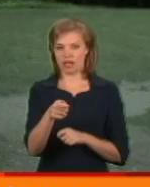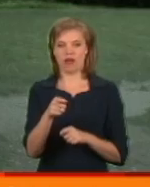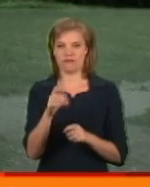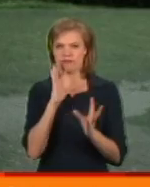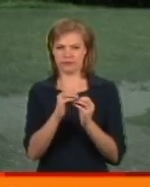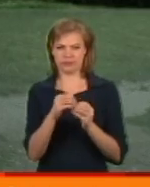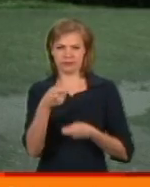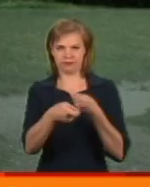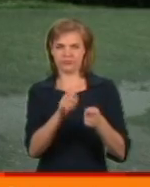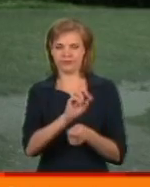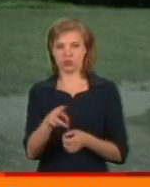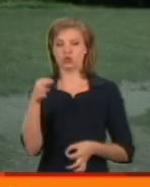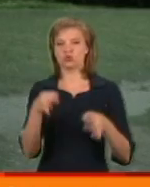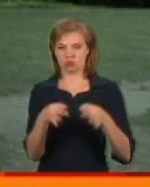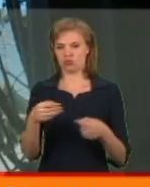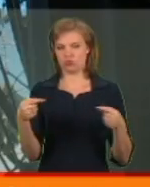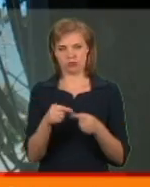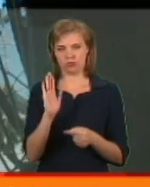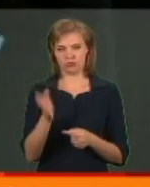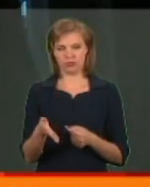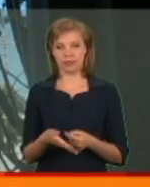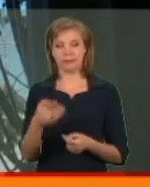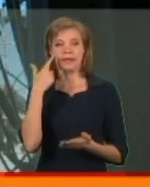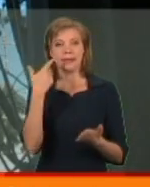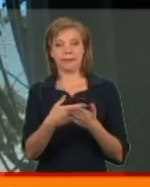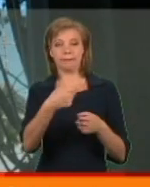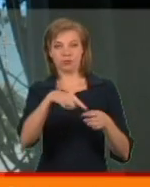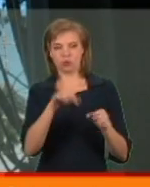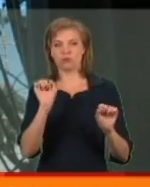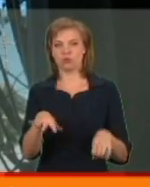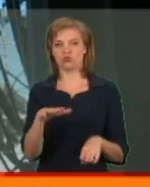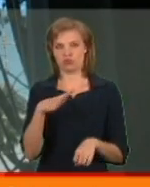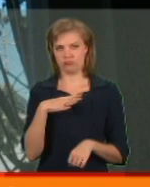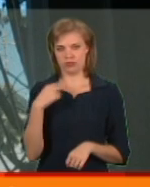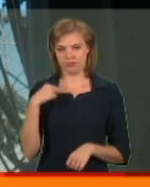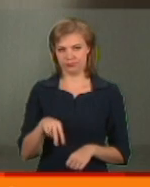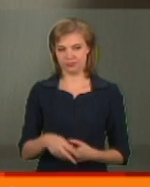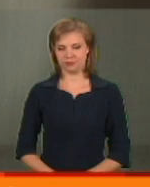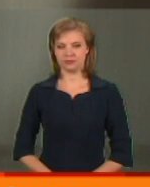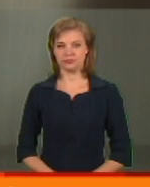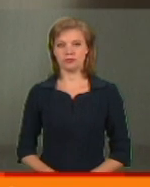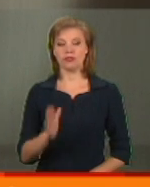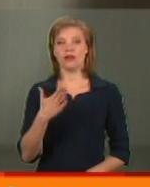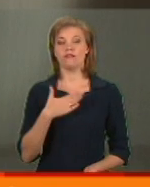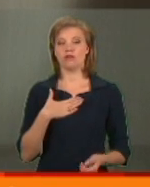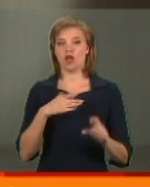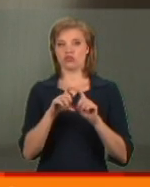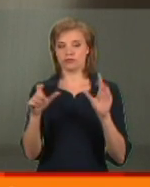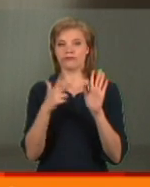потерпілих не забрав. Суду не уникнути. Підозрювані можуть опинитися за ґратами. У нашому